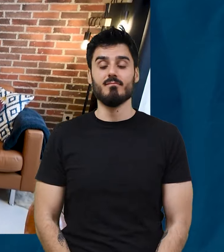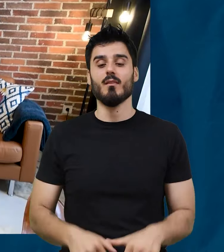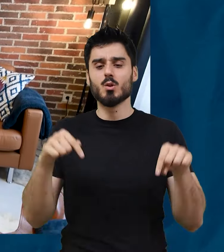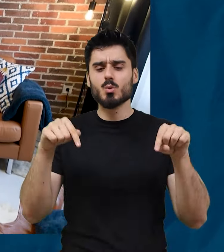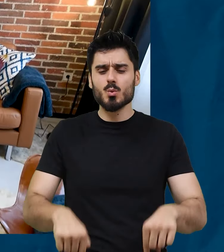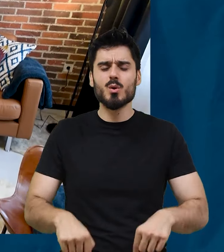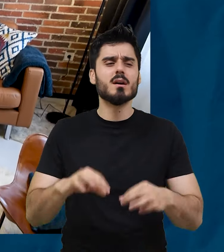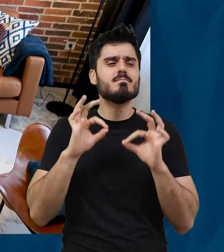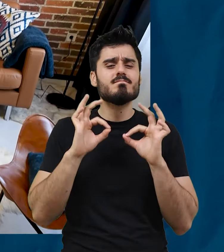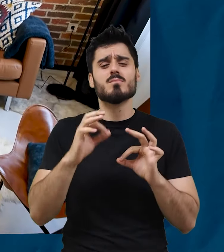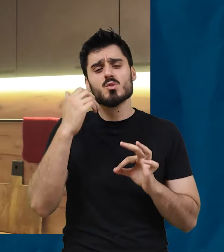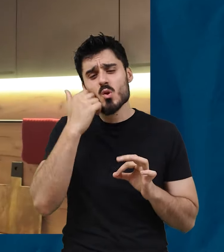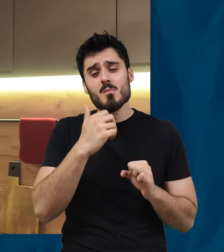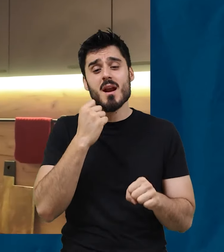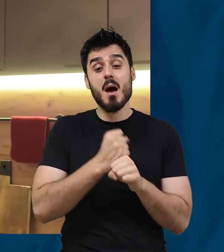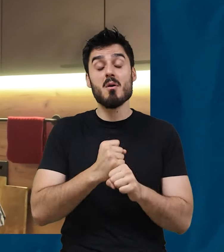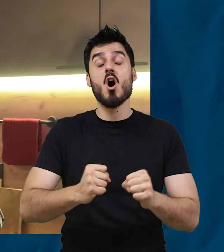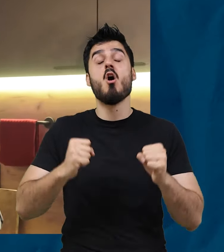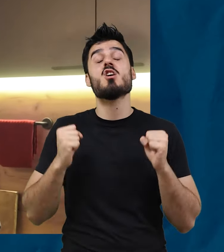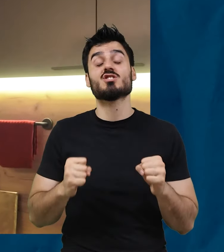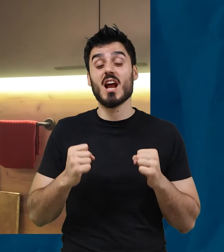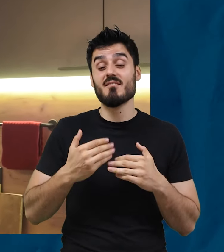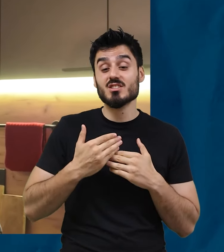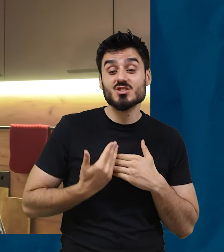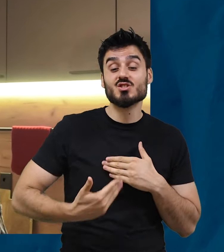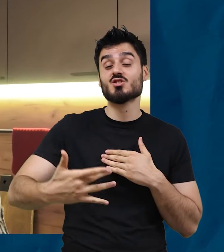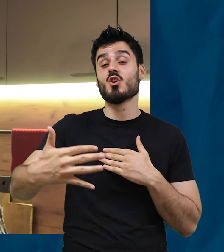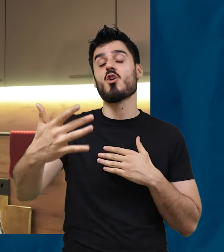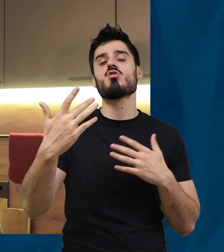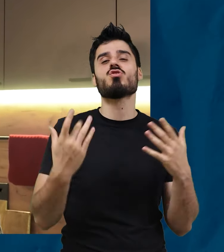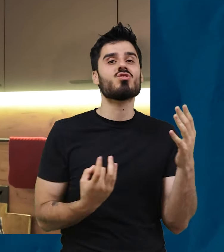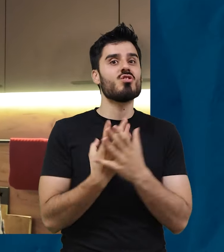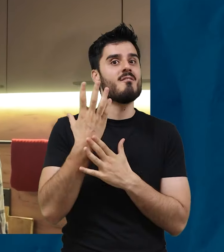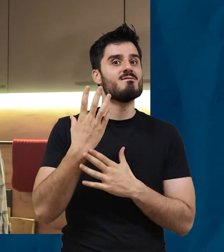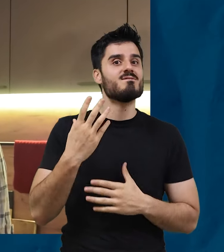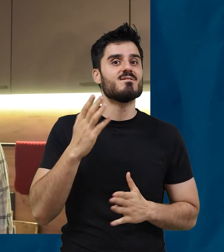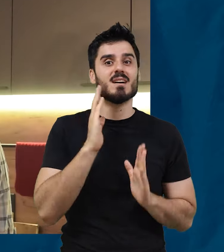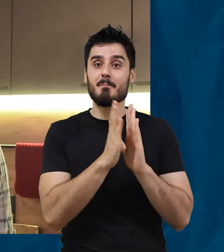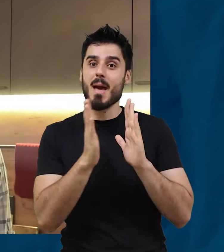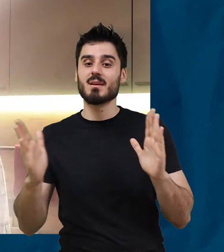И тук се справихме великолепно. Очаквайте скоро новия ни епизод. На здраве!